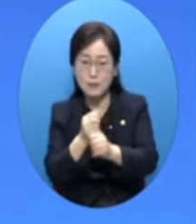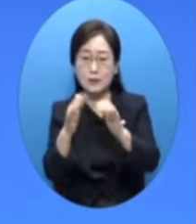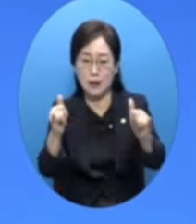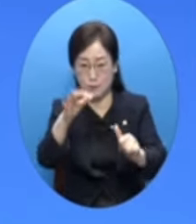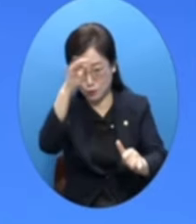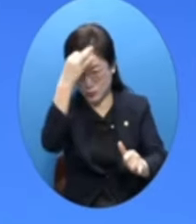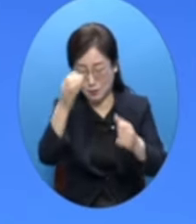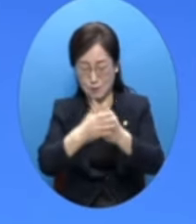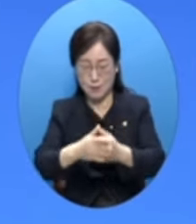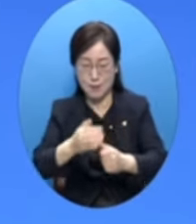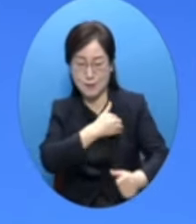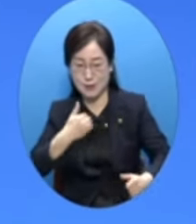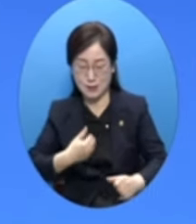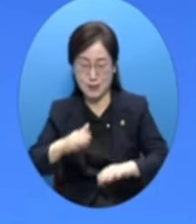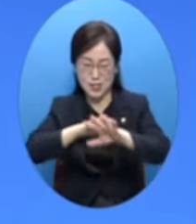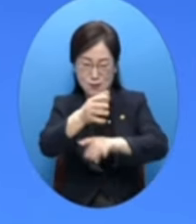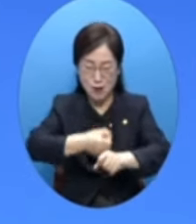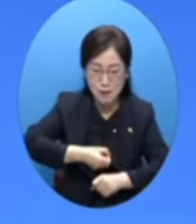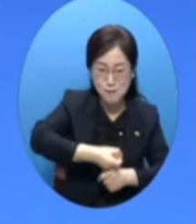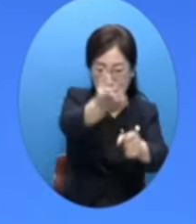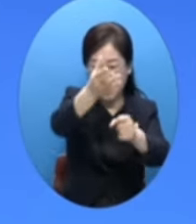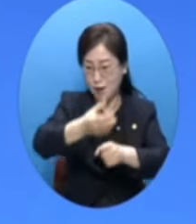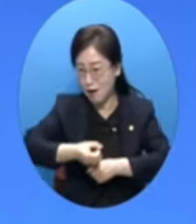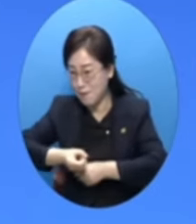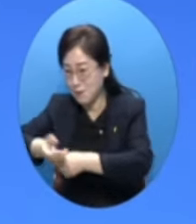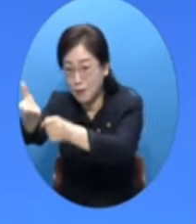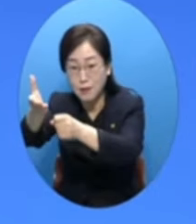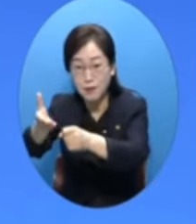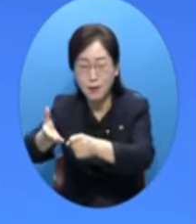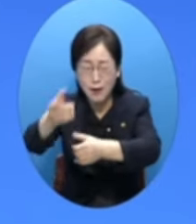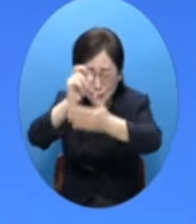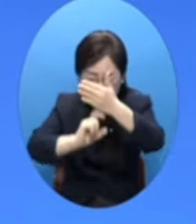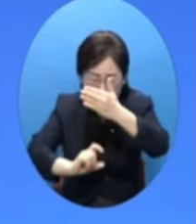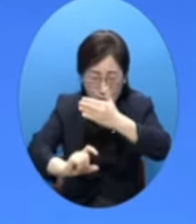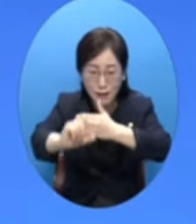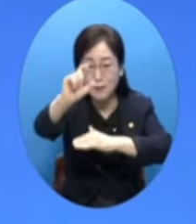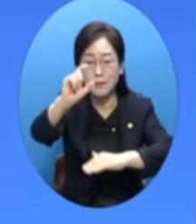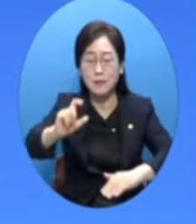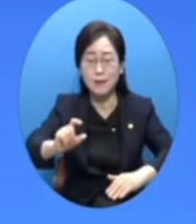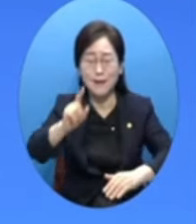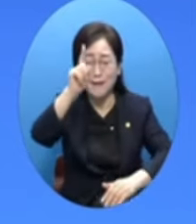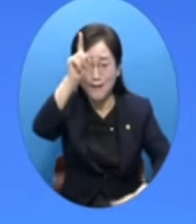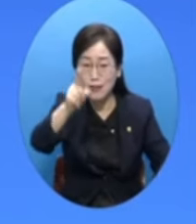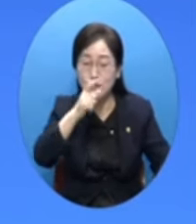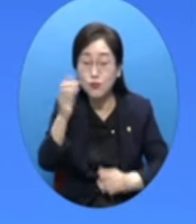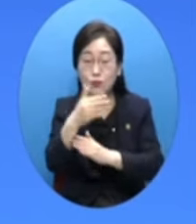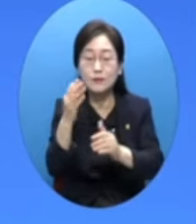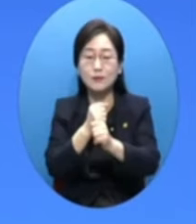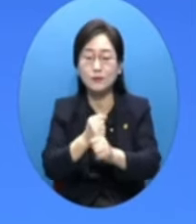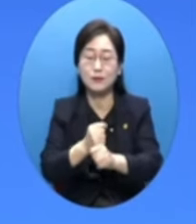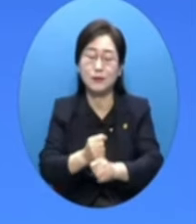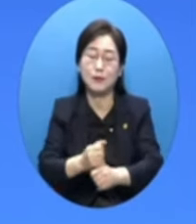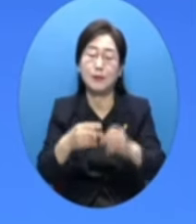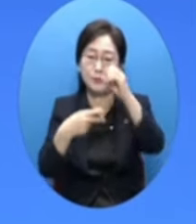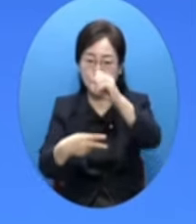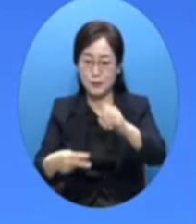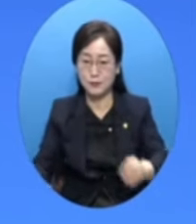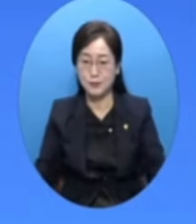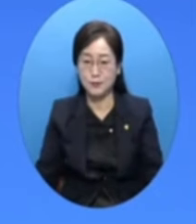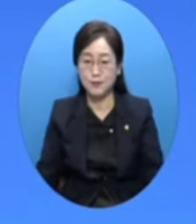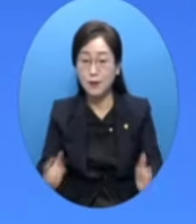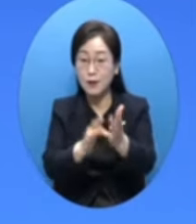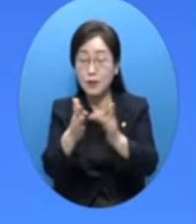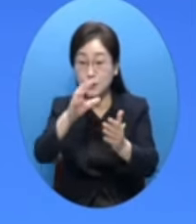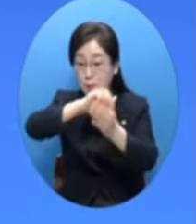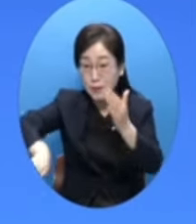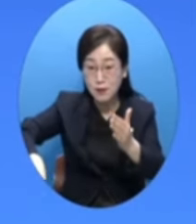그물을 던지고 또 던지고 또 던졌지만은 그날 밤에 한 마리 물고기도 잡지 못했습니다. 예수님 없이 우리